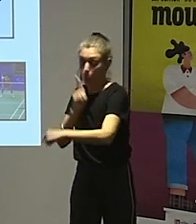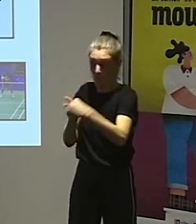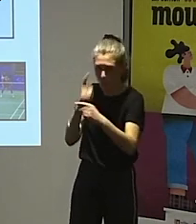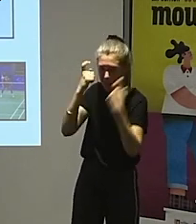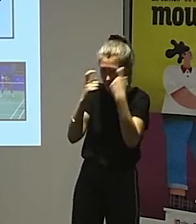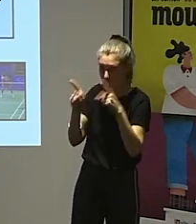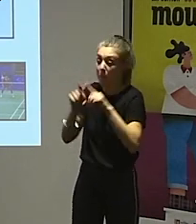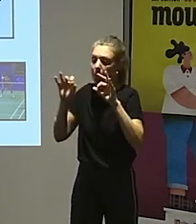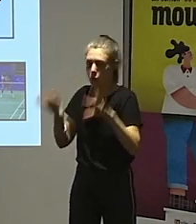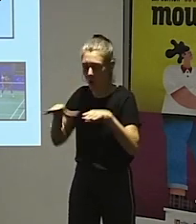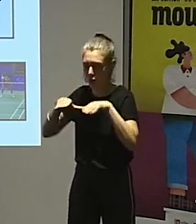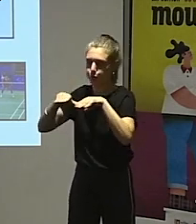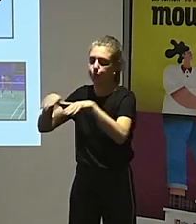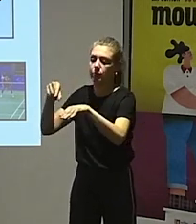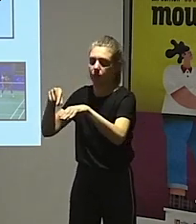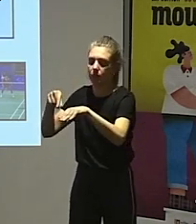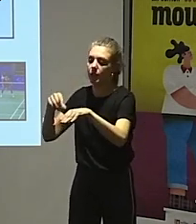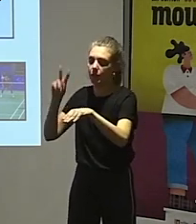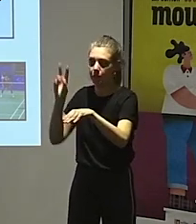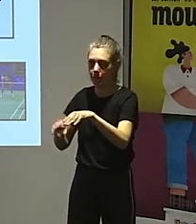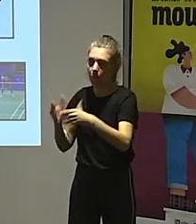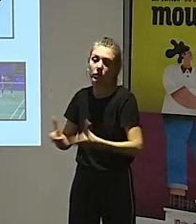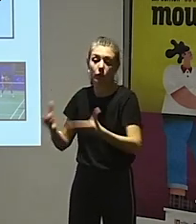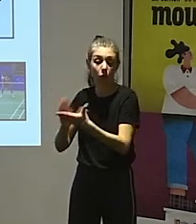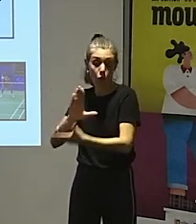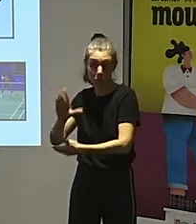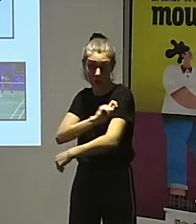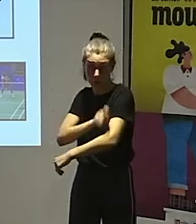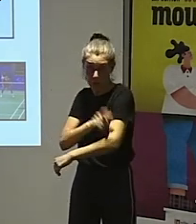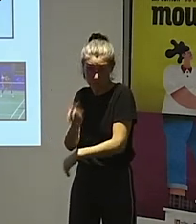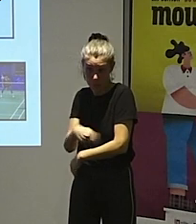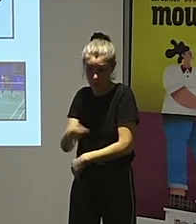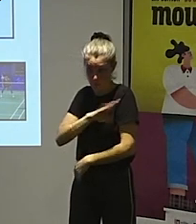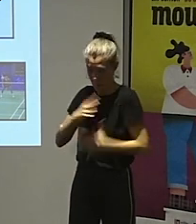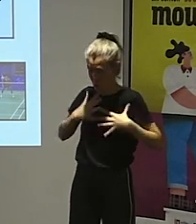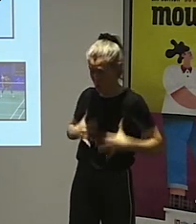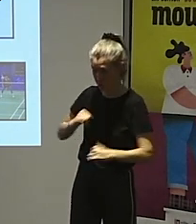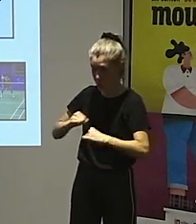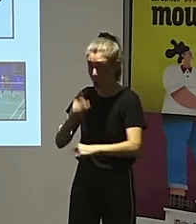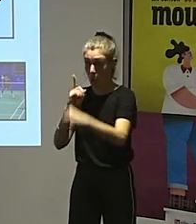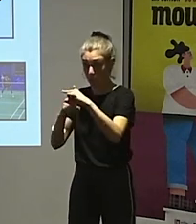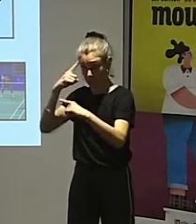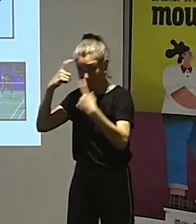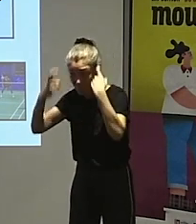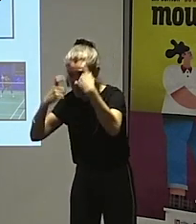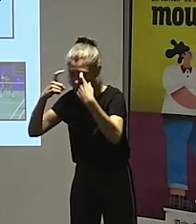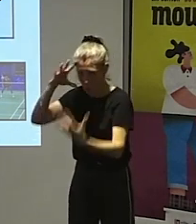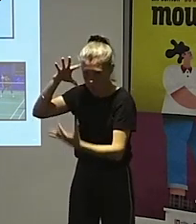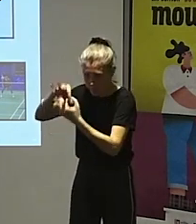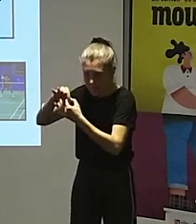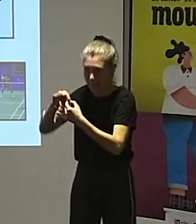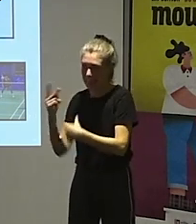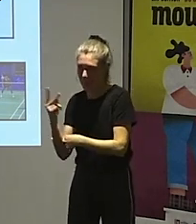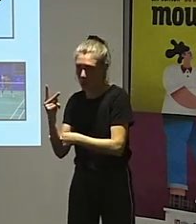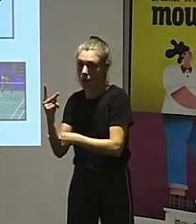à l'entraînement physique, c'est clairement ce qui se passe dans le sport, c'est un excellent outil en cela. Eh bien, cet entraînement cognitif ajouté